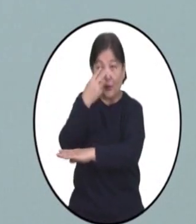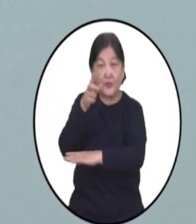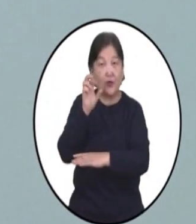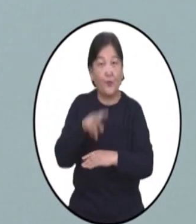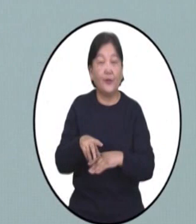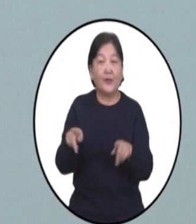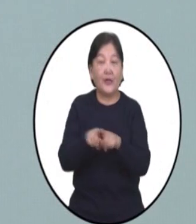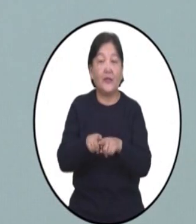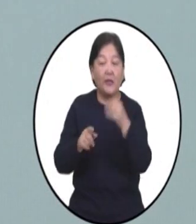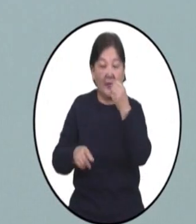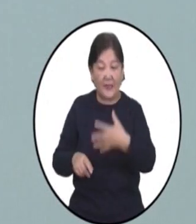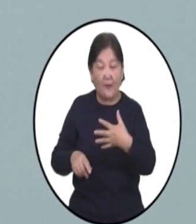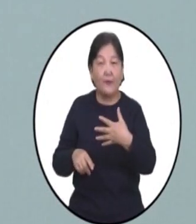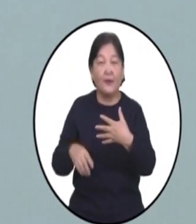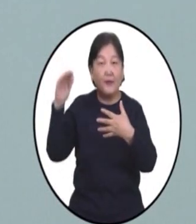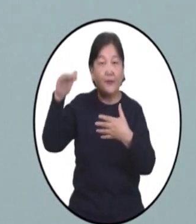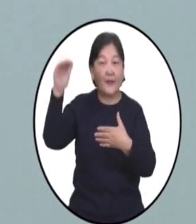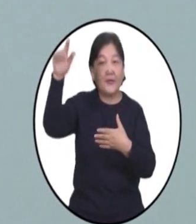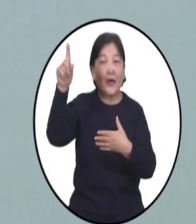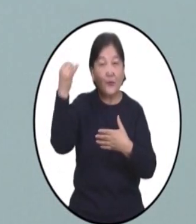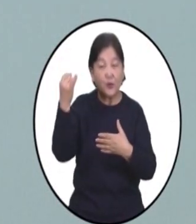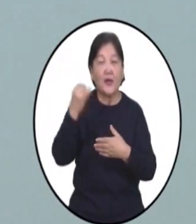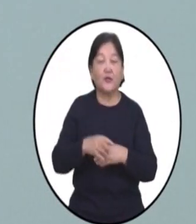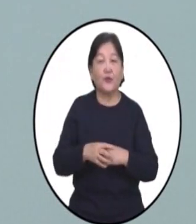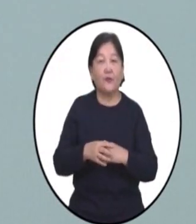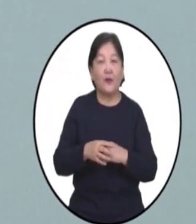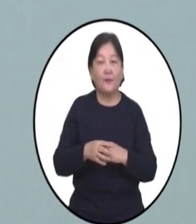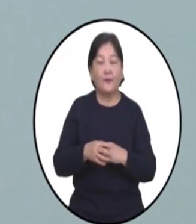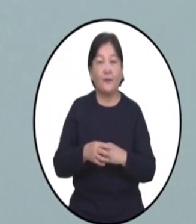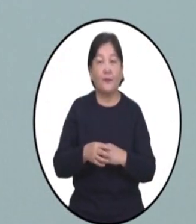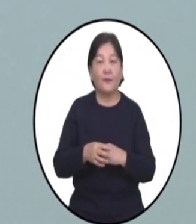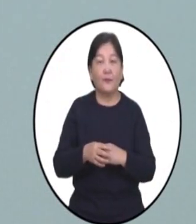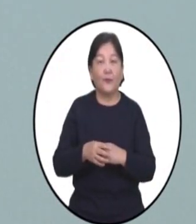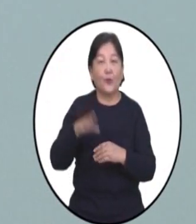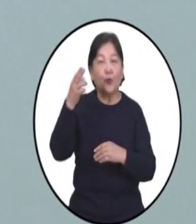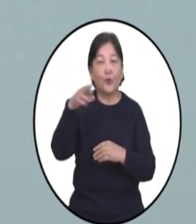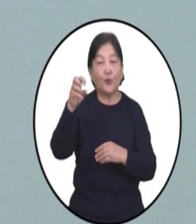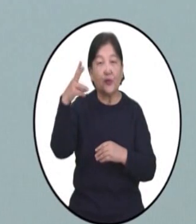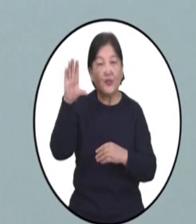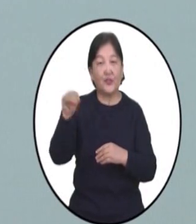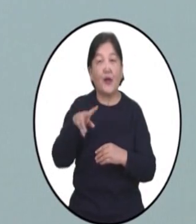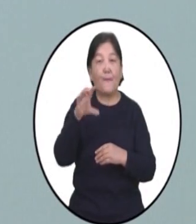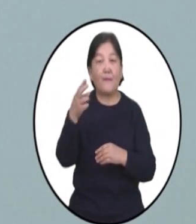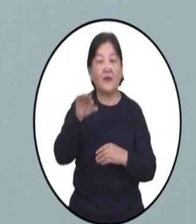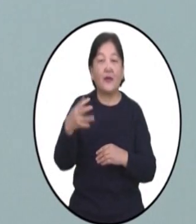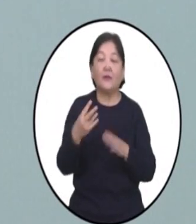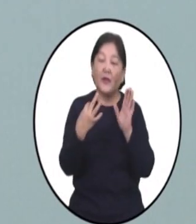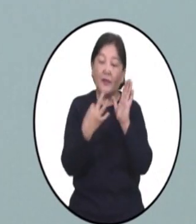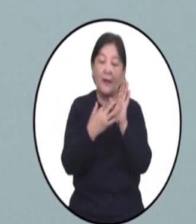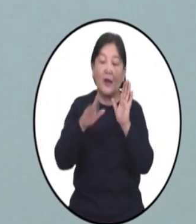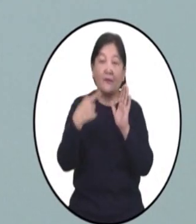байна. Дээд кавертэлд бол 16 гэдэг утга харгалзаж байна. Дундаж буюу медиан нь бол 8.5 гэсэн